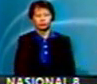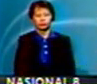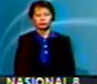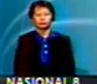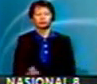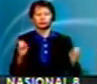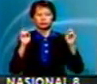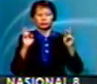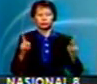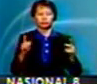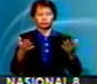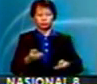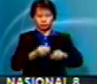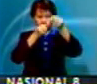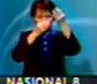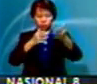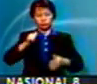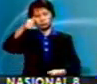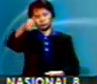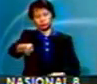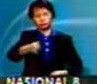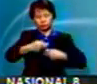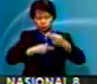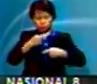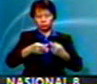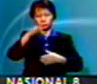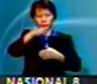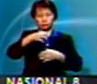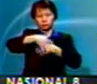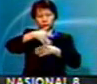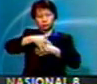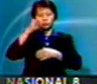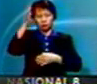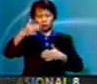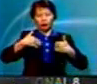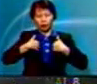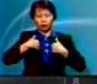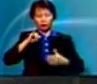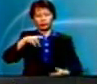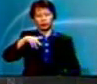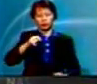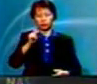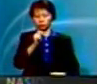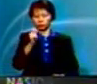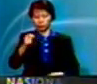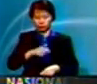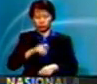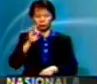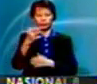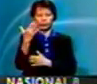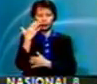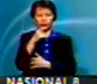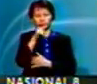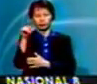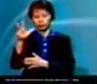Baik, saudara, untuk maklumat anda juga, esok proses pengundian awal akan diadakan di IBD Tumpat bermula pada pukul 8 pagi hingga